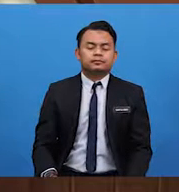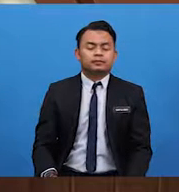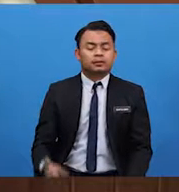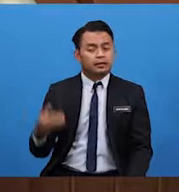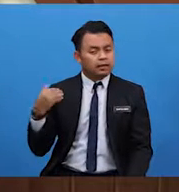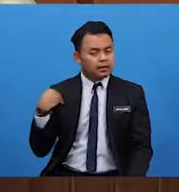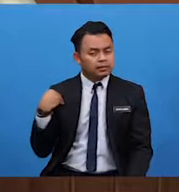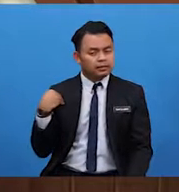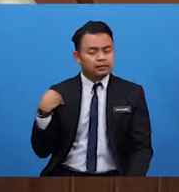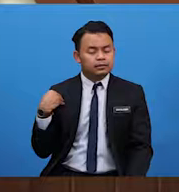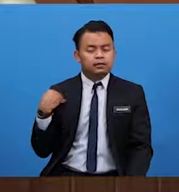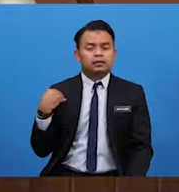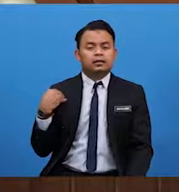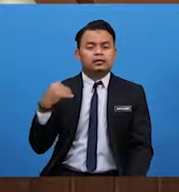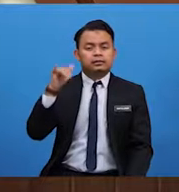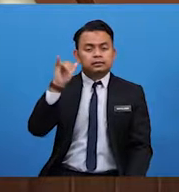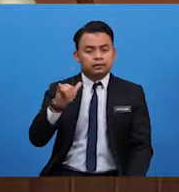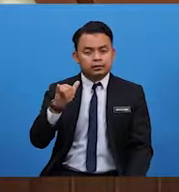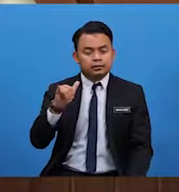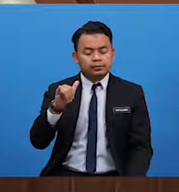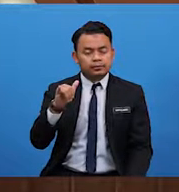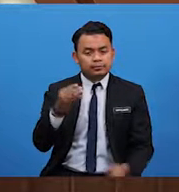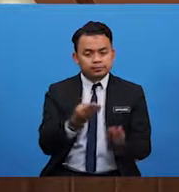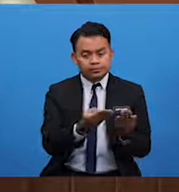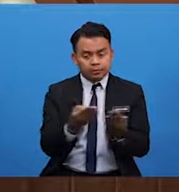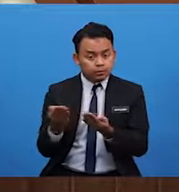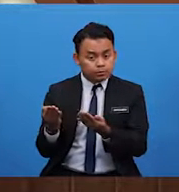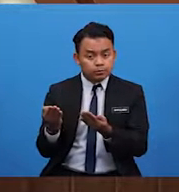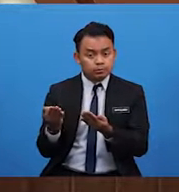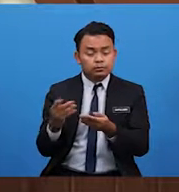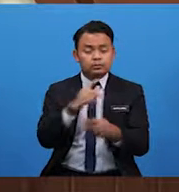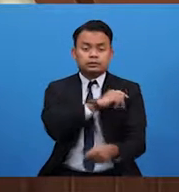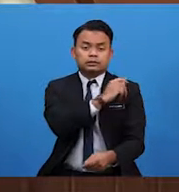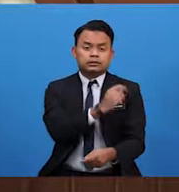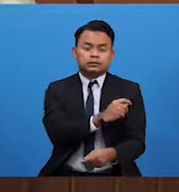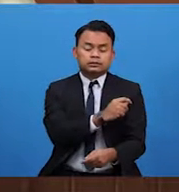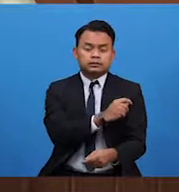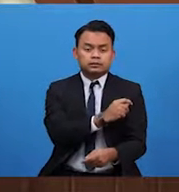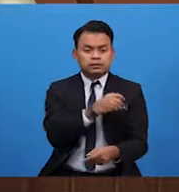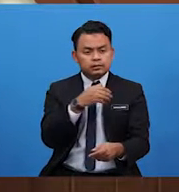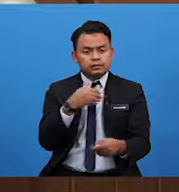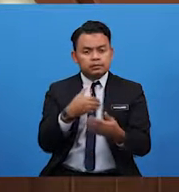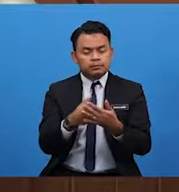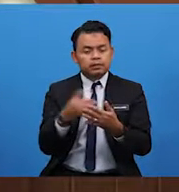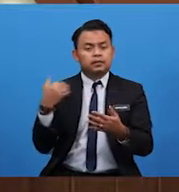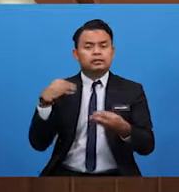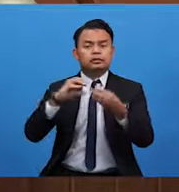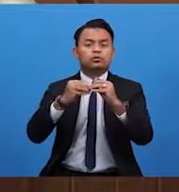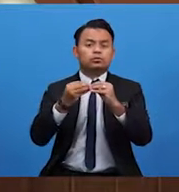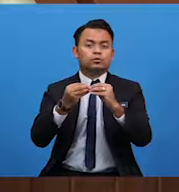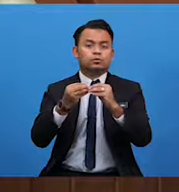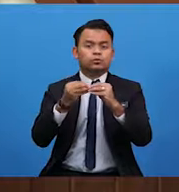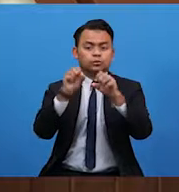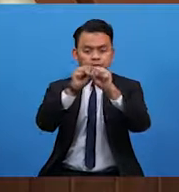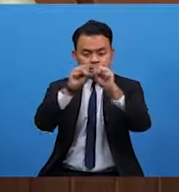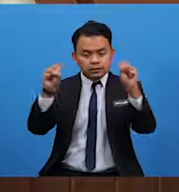Ada sesuatu yang membekalkan tenaga sehingga terpaparnya nombor pada paparan skrin. Tenaga